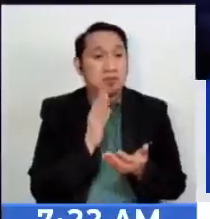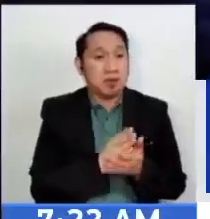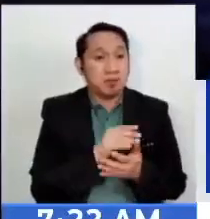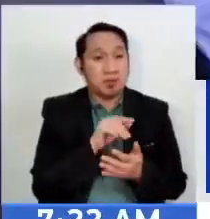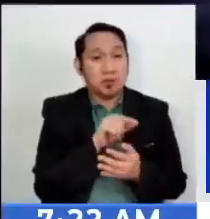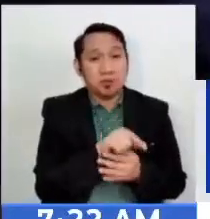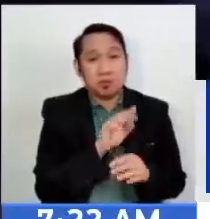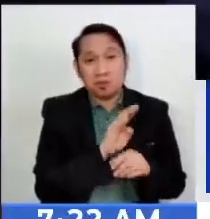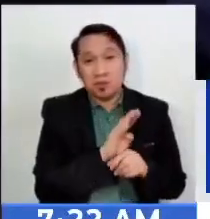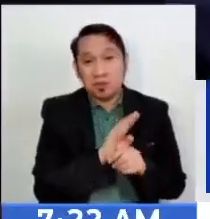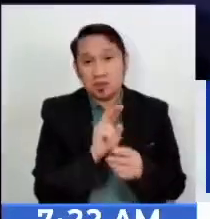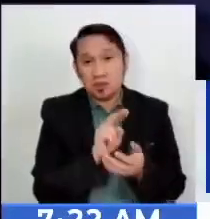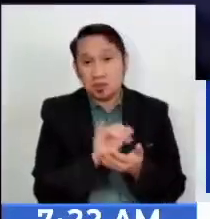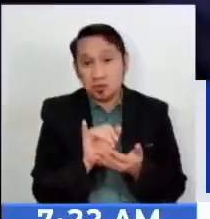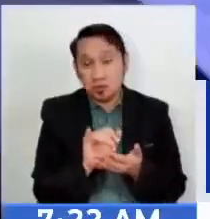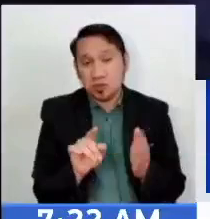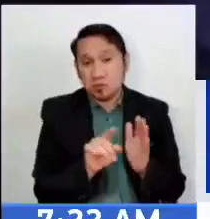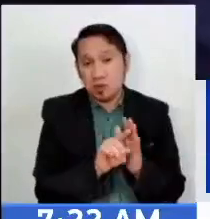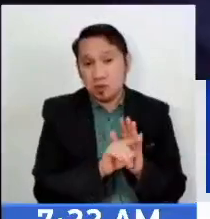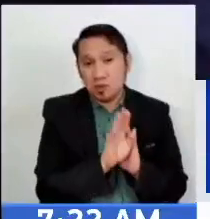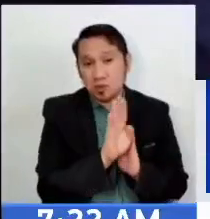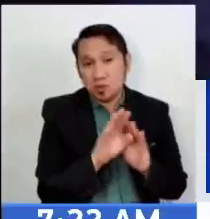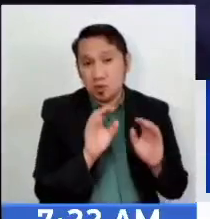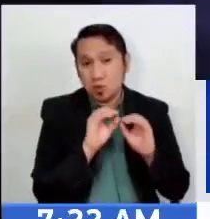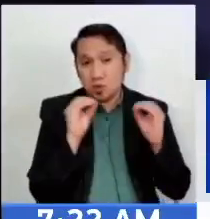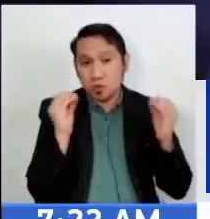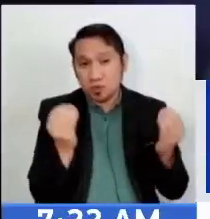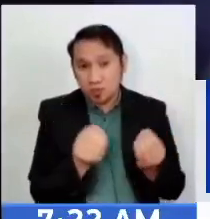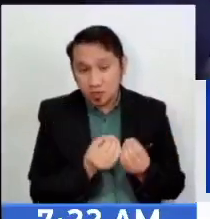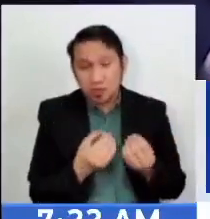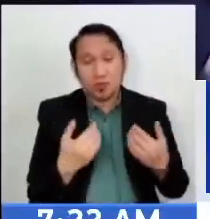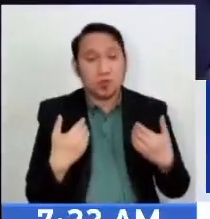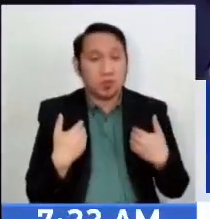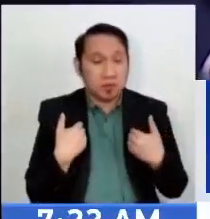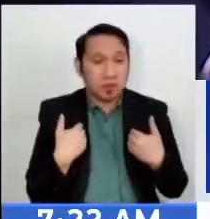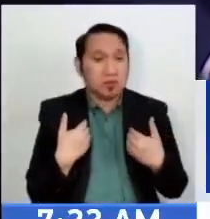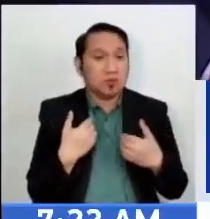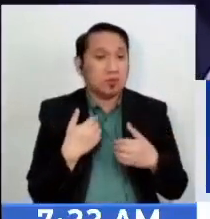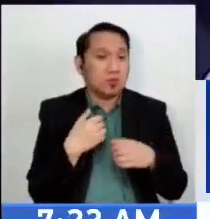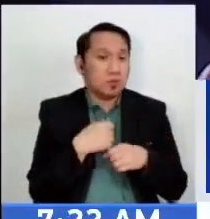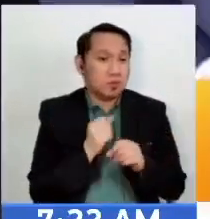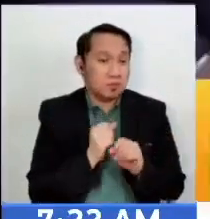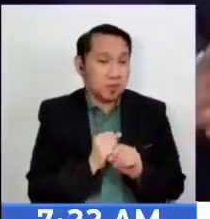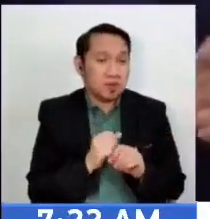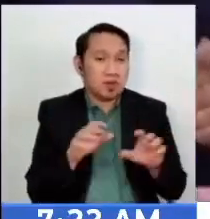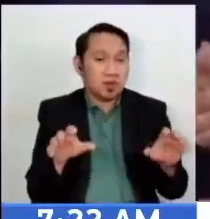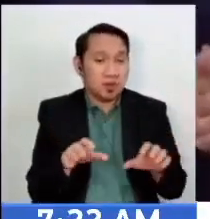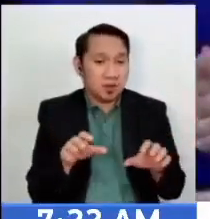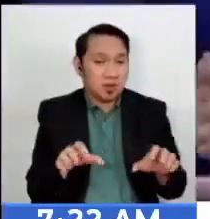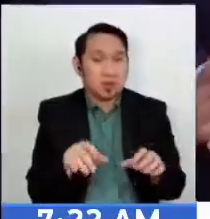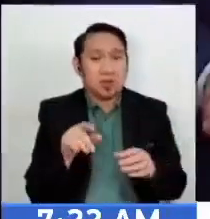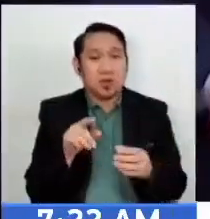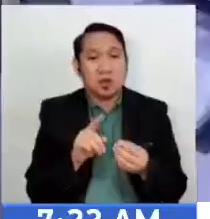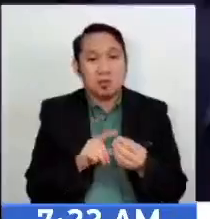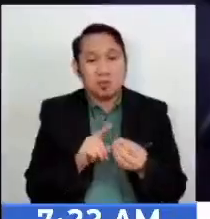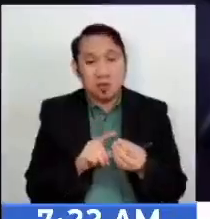pagbawalan si Trump at ang kanyang organisasyon na gumawa ng mga aktibidad kaugnay sa commercial real estate.